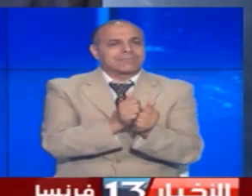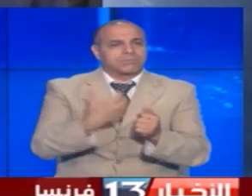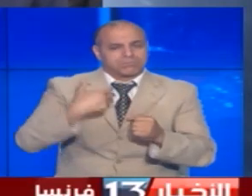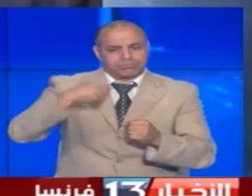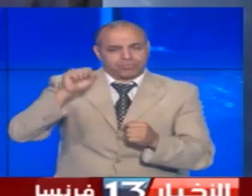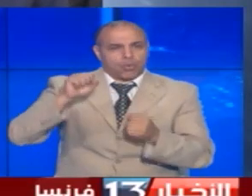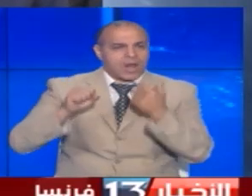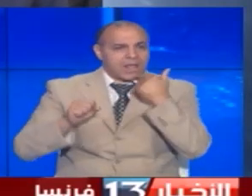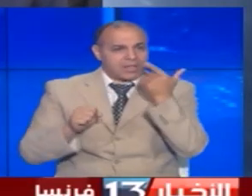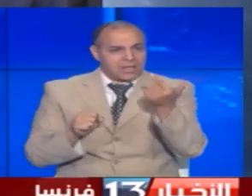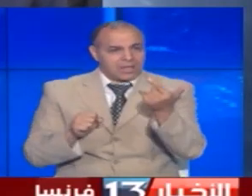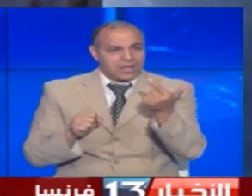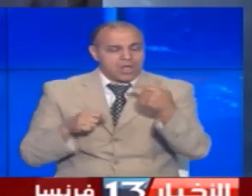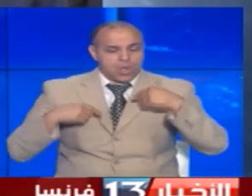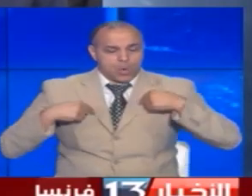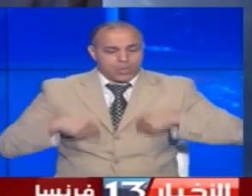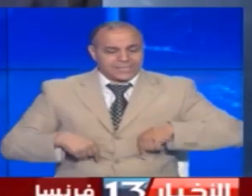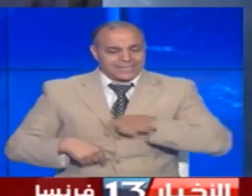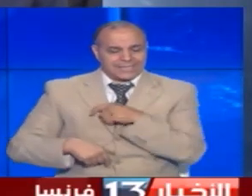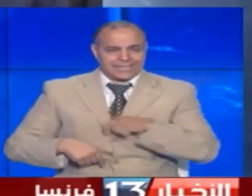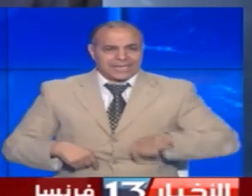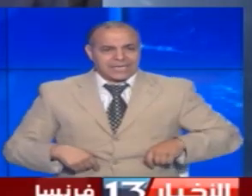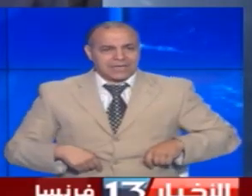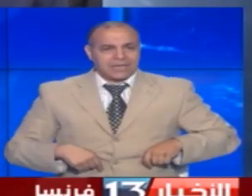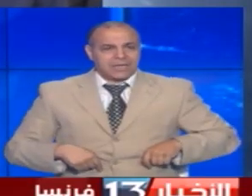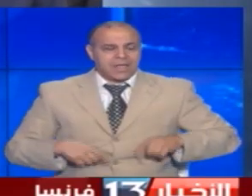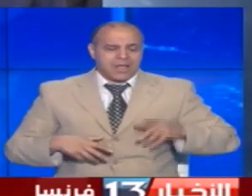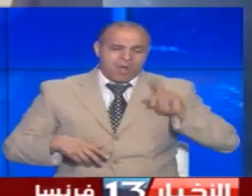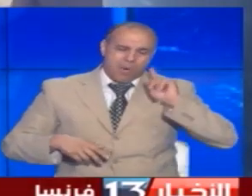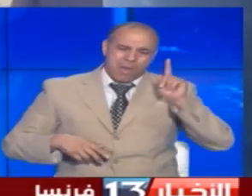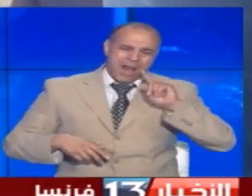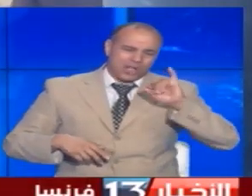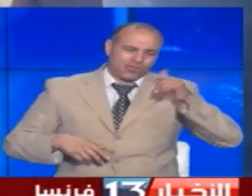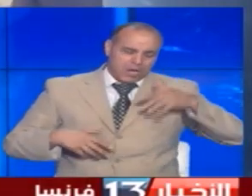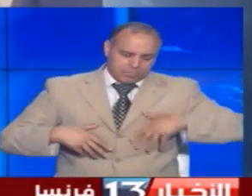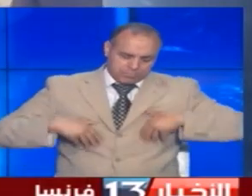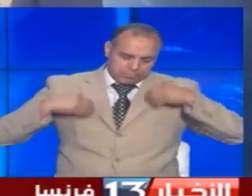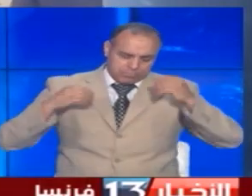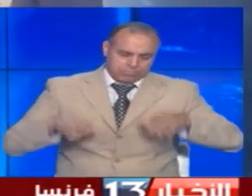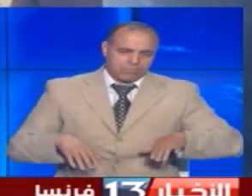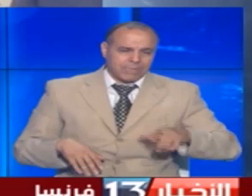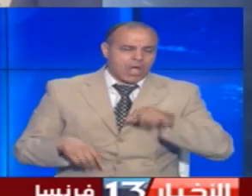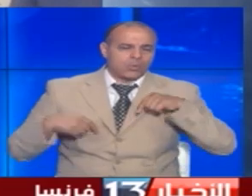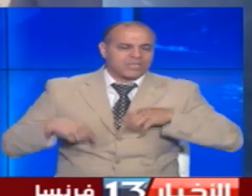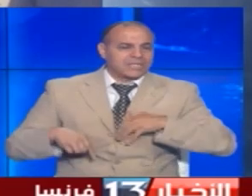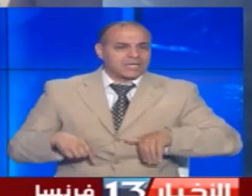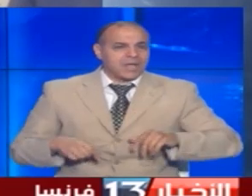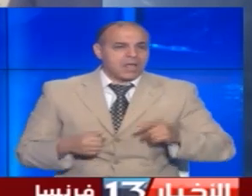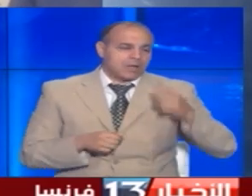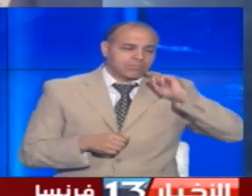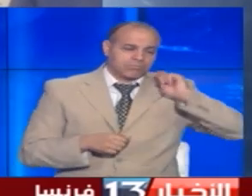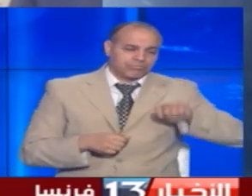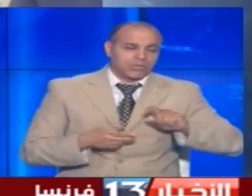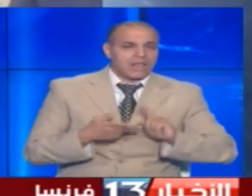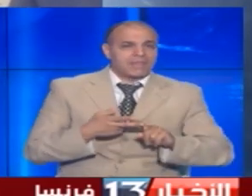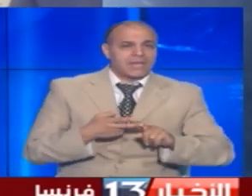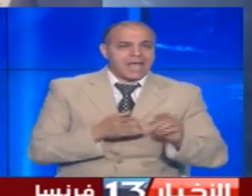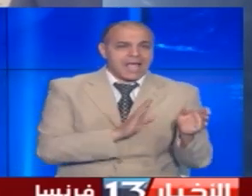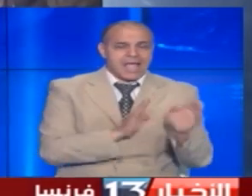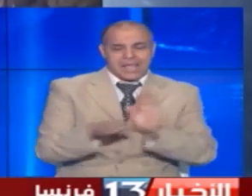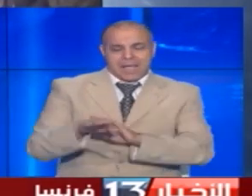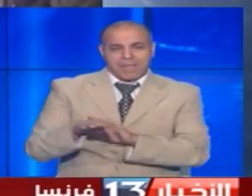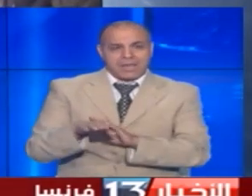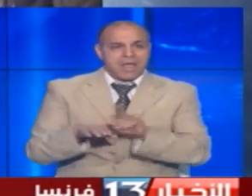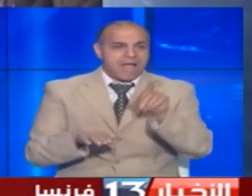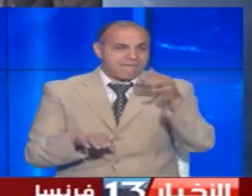كريستينا وزير الداخليه خلف انجرار كولومبيا المستقيل فيما عين النائب اليميني فرانك ار